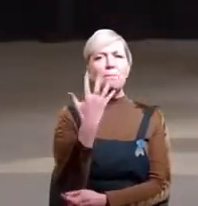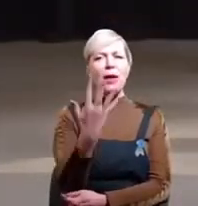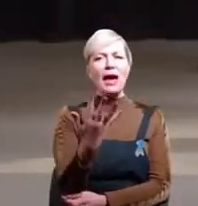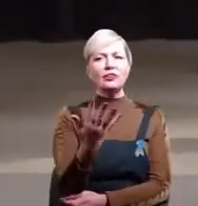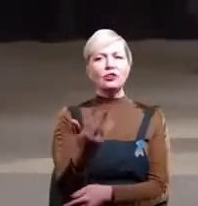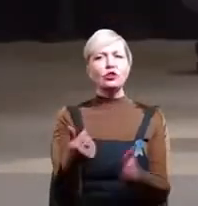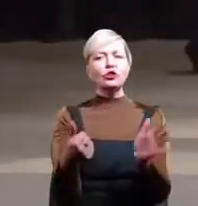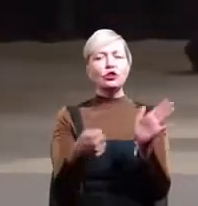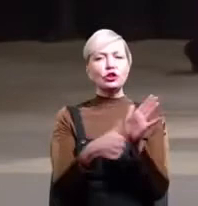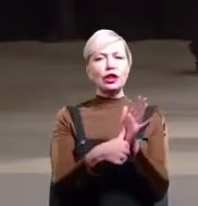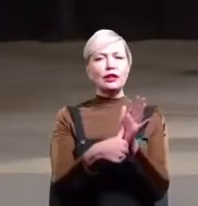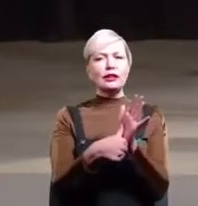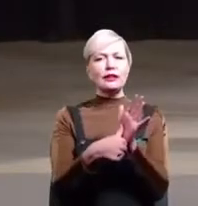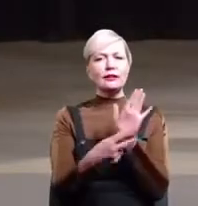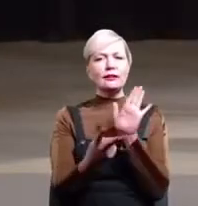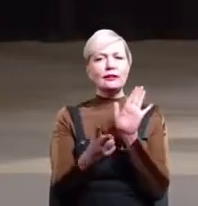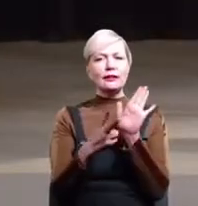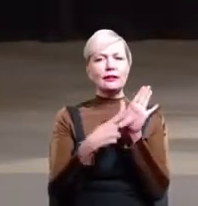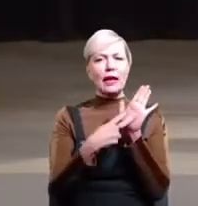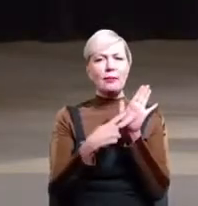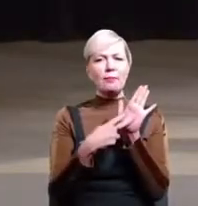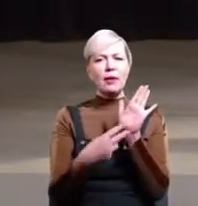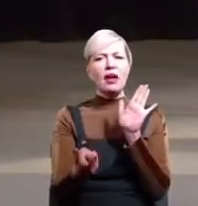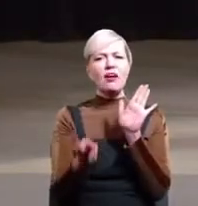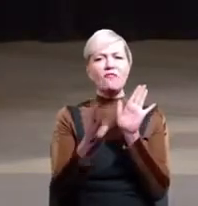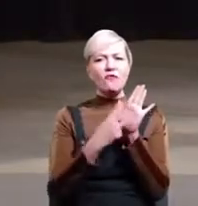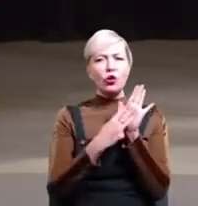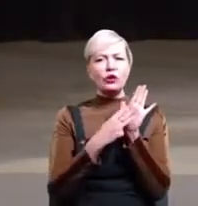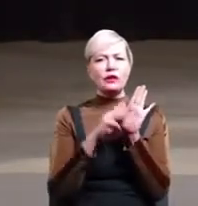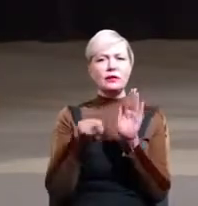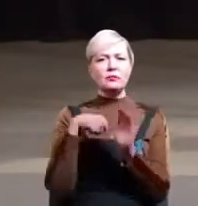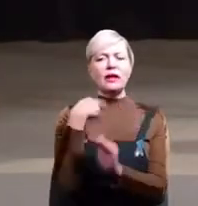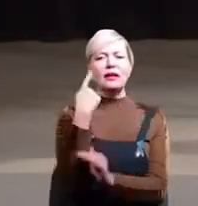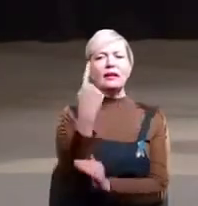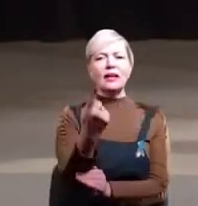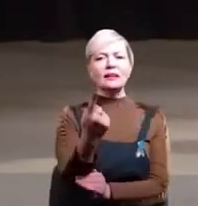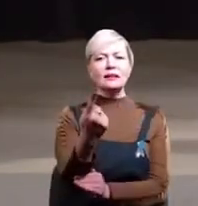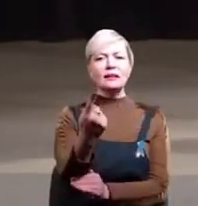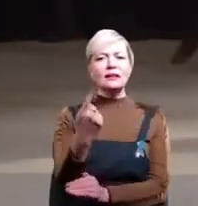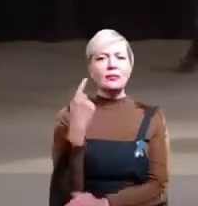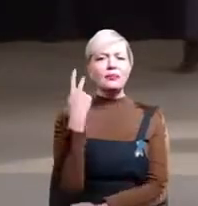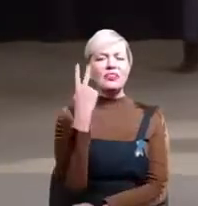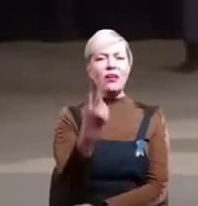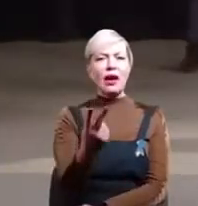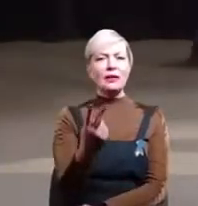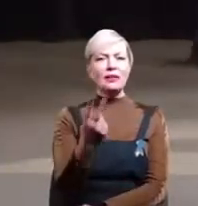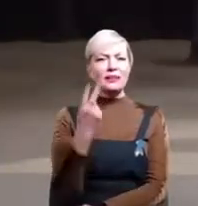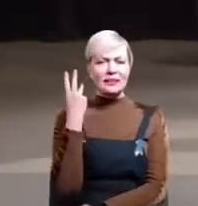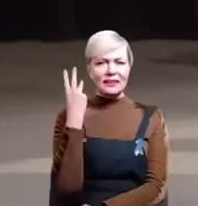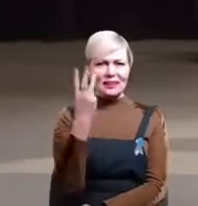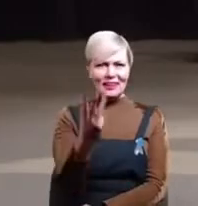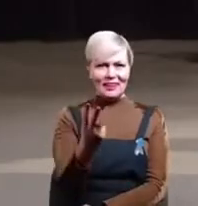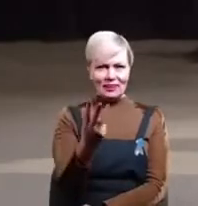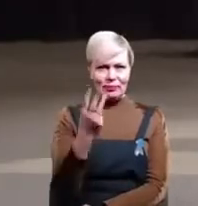пять, шесть, семь, восемь, раз, два,